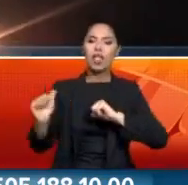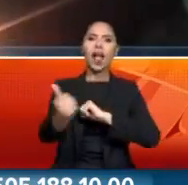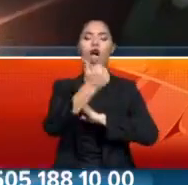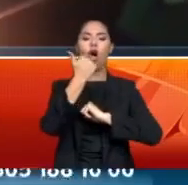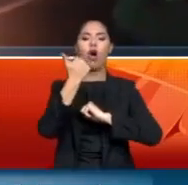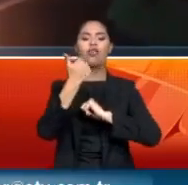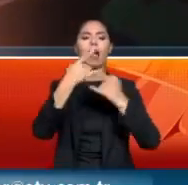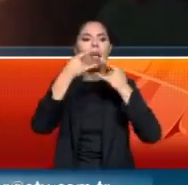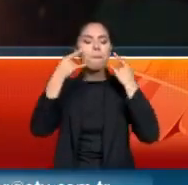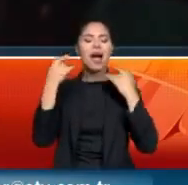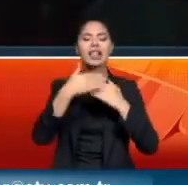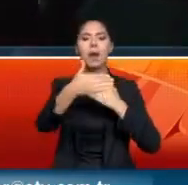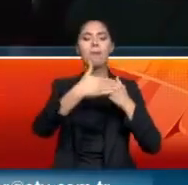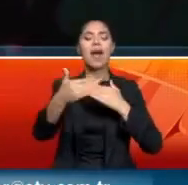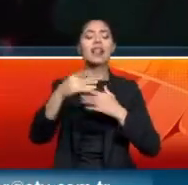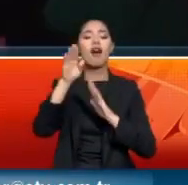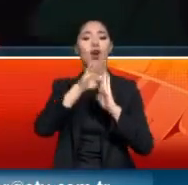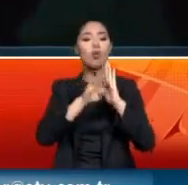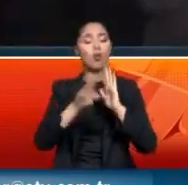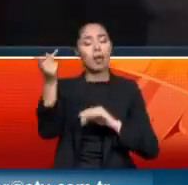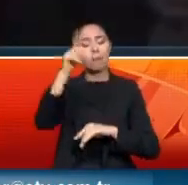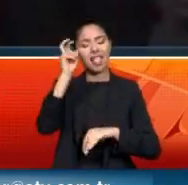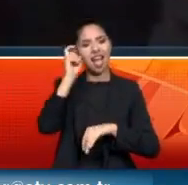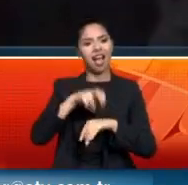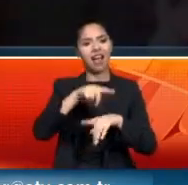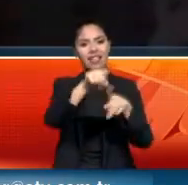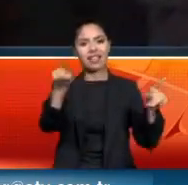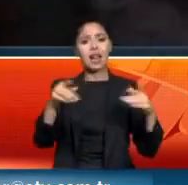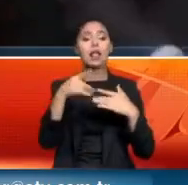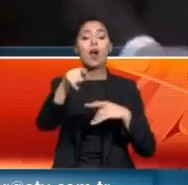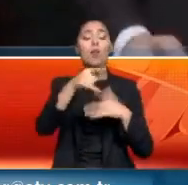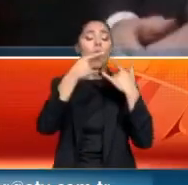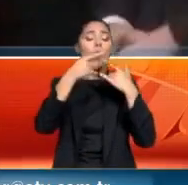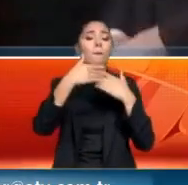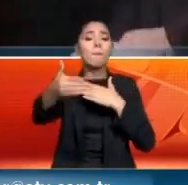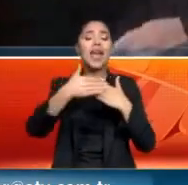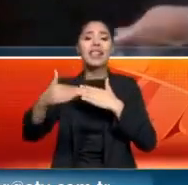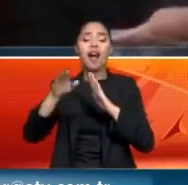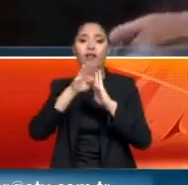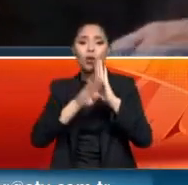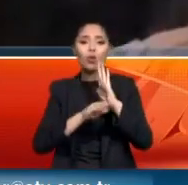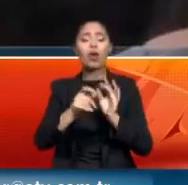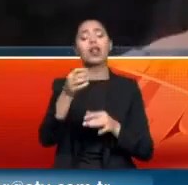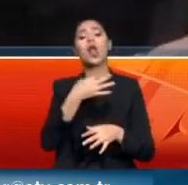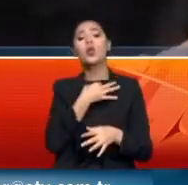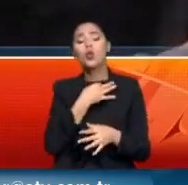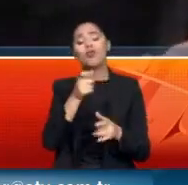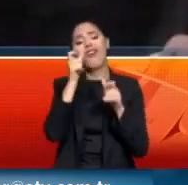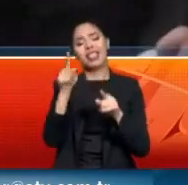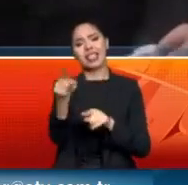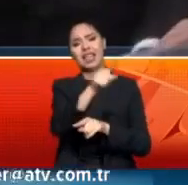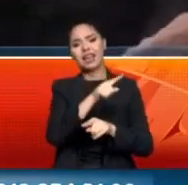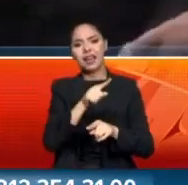olmazı maske ve mesafe kuralını hatırlattı. Şu mesafe kuralına lütfen dikkat